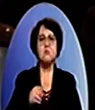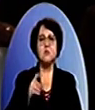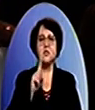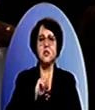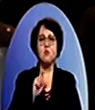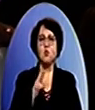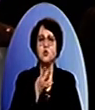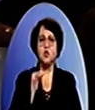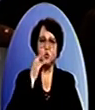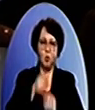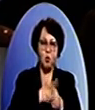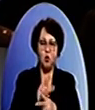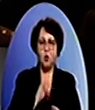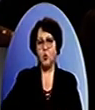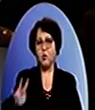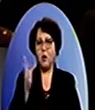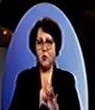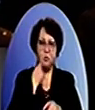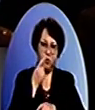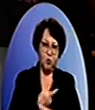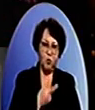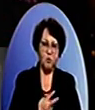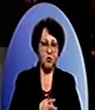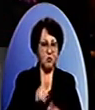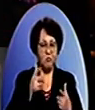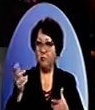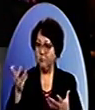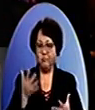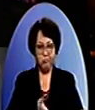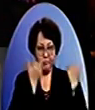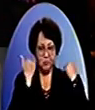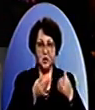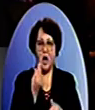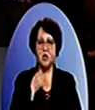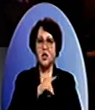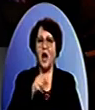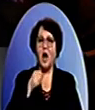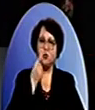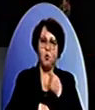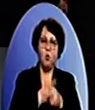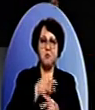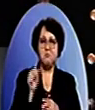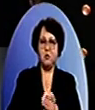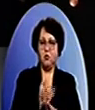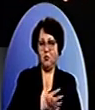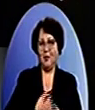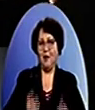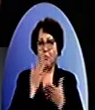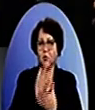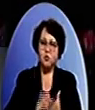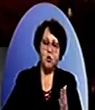хууль, орон нутгийн хамгаалалтын тухай хууль, дайчилгааны тухай хуулийг хэрэгжүүлж бэлтгэсэн байх ёстой байдаг байна. Тиймээс орон нутгийн